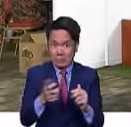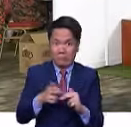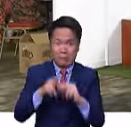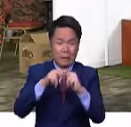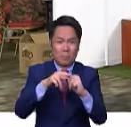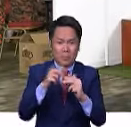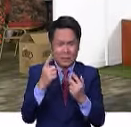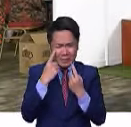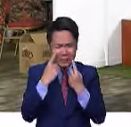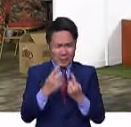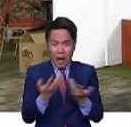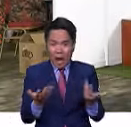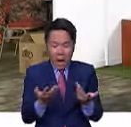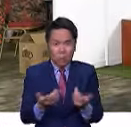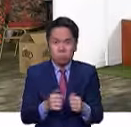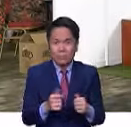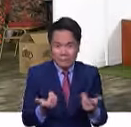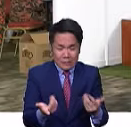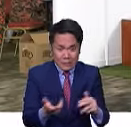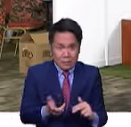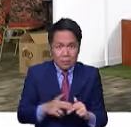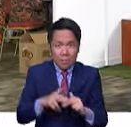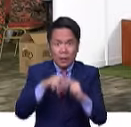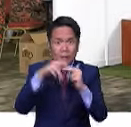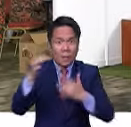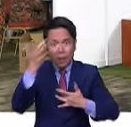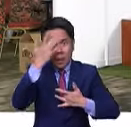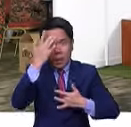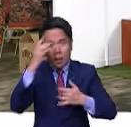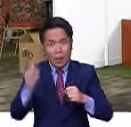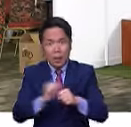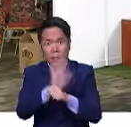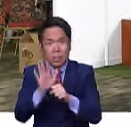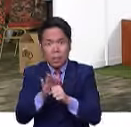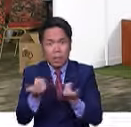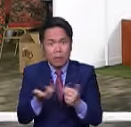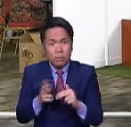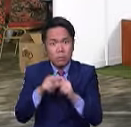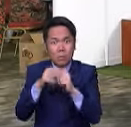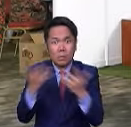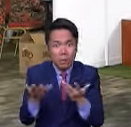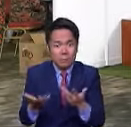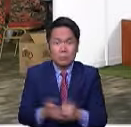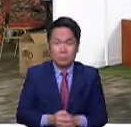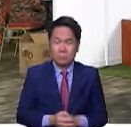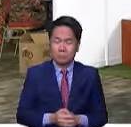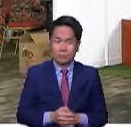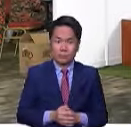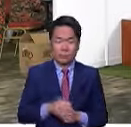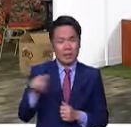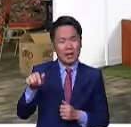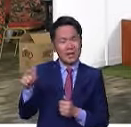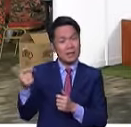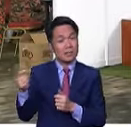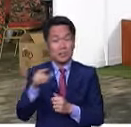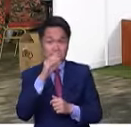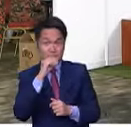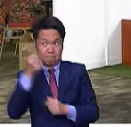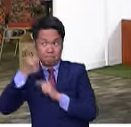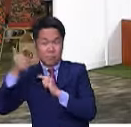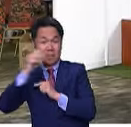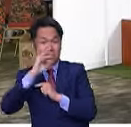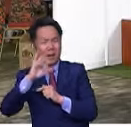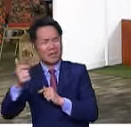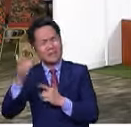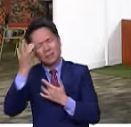strategi baru selaras peningkatan jumlah pesakit COVID-19. Sakit sampingan tertentu yang lain seperti kencing manis, darah tinggi,